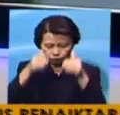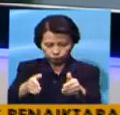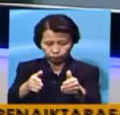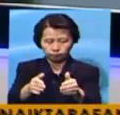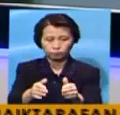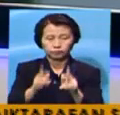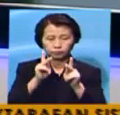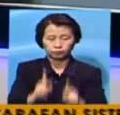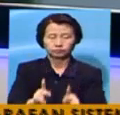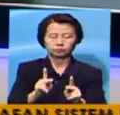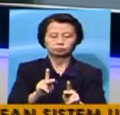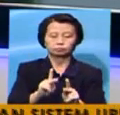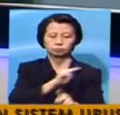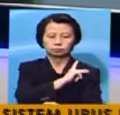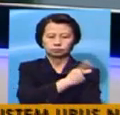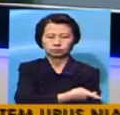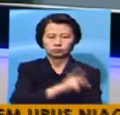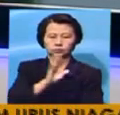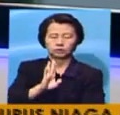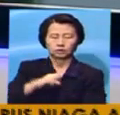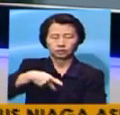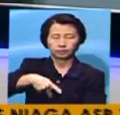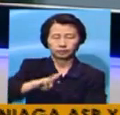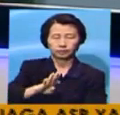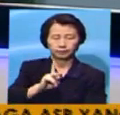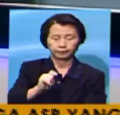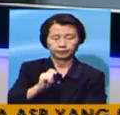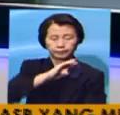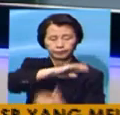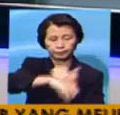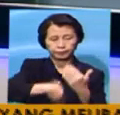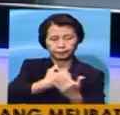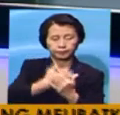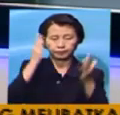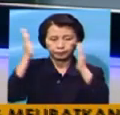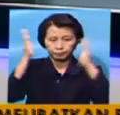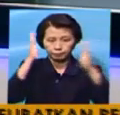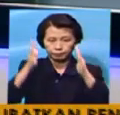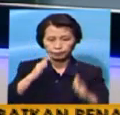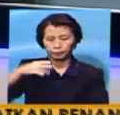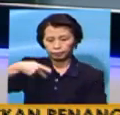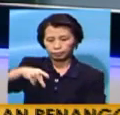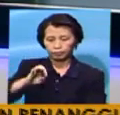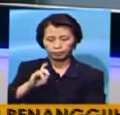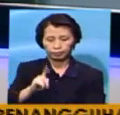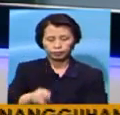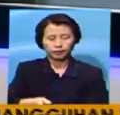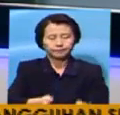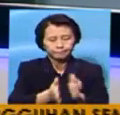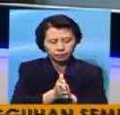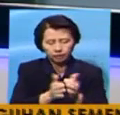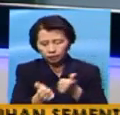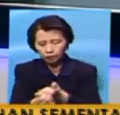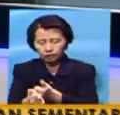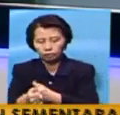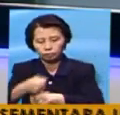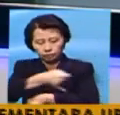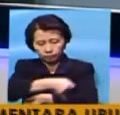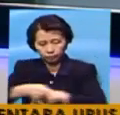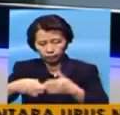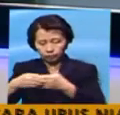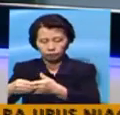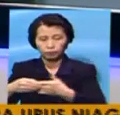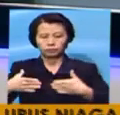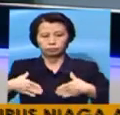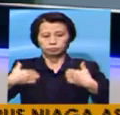asingam berkuasa tempatan PBT di seluruh negara justeru PBT diminta mematuhi garis panduan di bawah elemen kesejahteraan